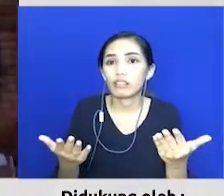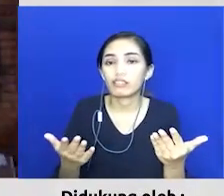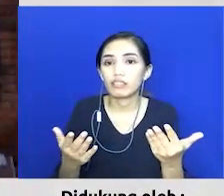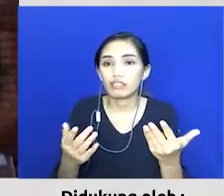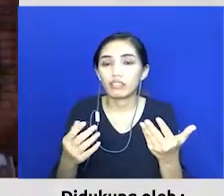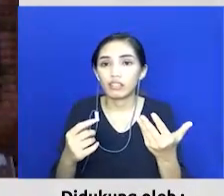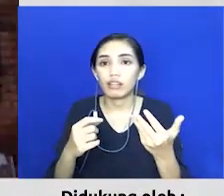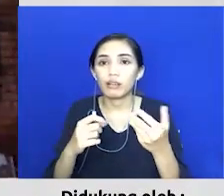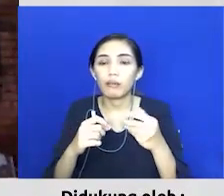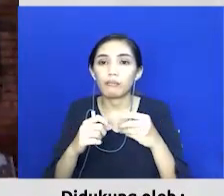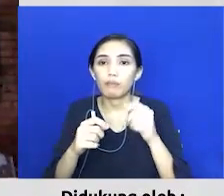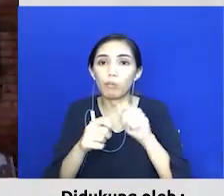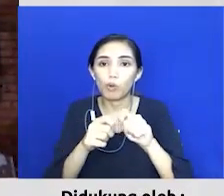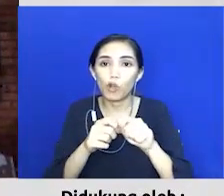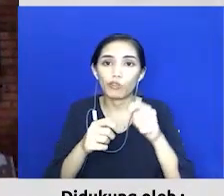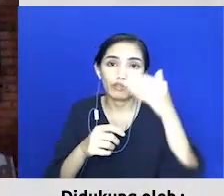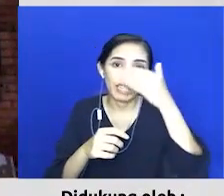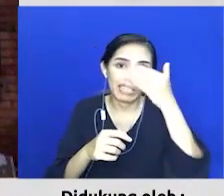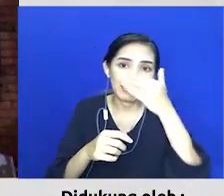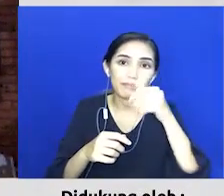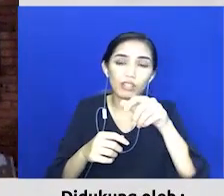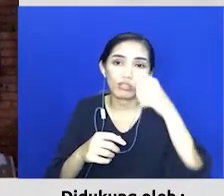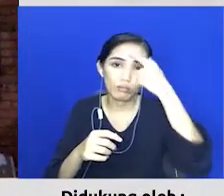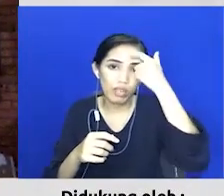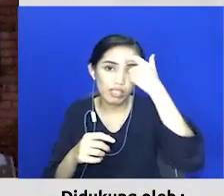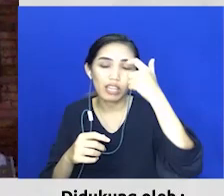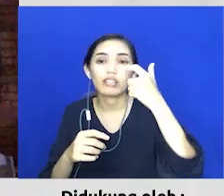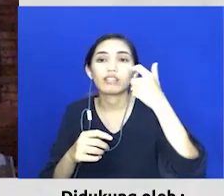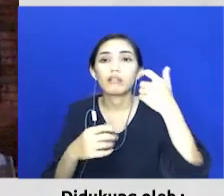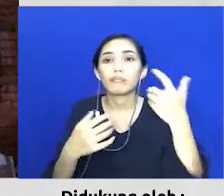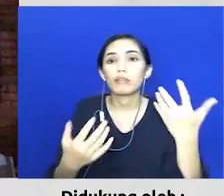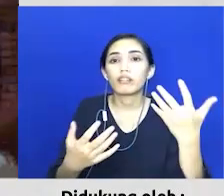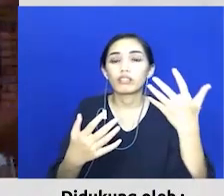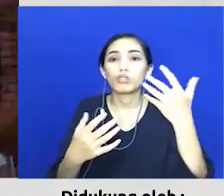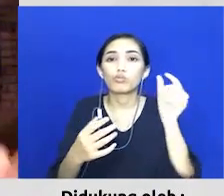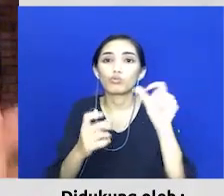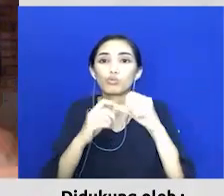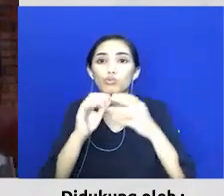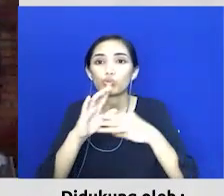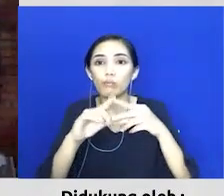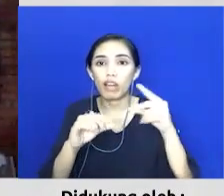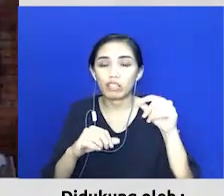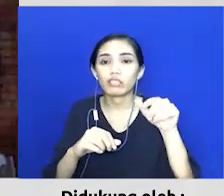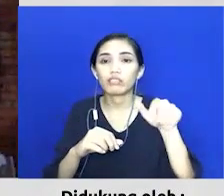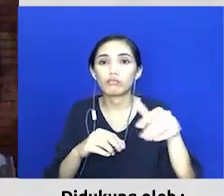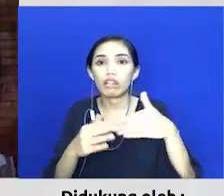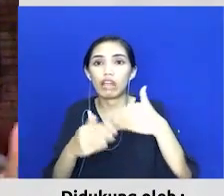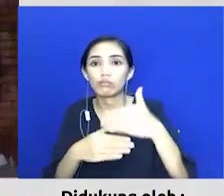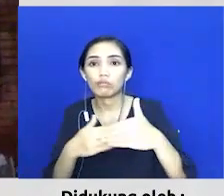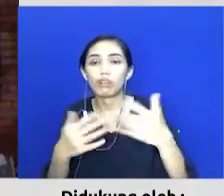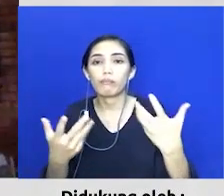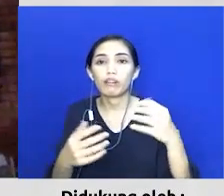abadi, sebenarnya yang abadi adalah seorang pembuat film, kita bisa belajar dari apa yang dilakukan Usmar